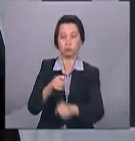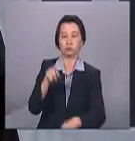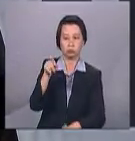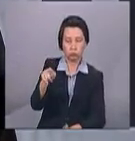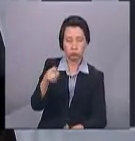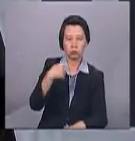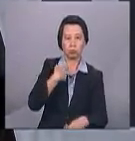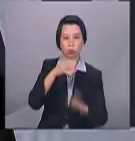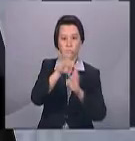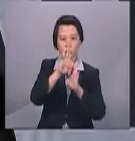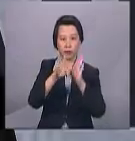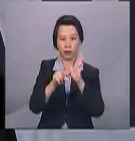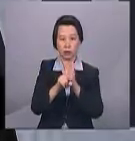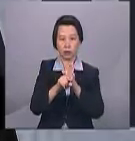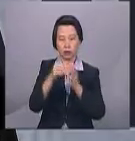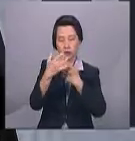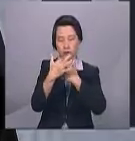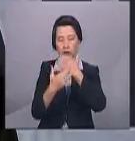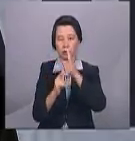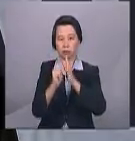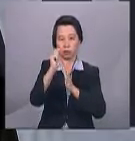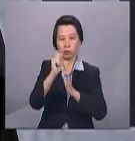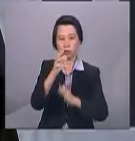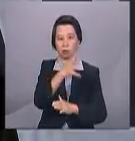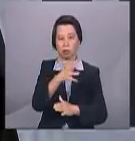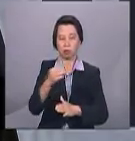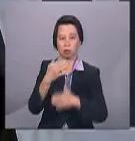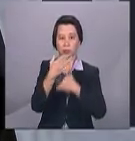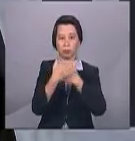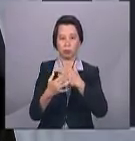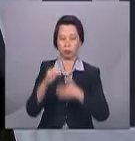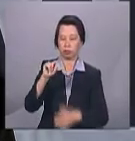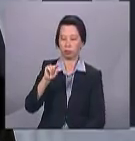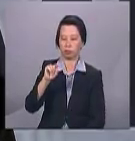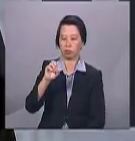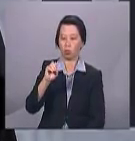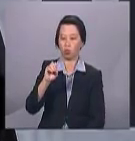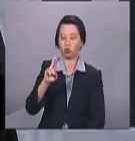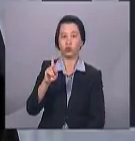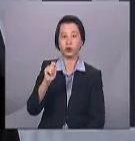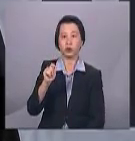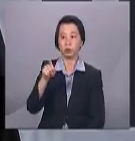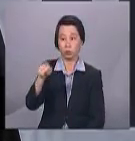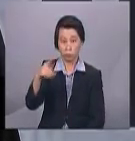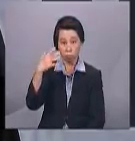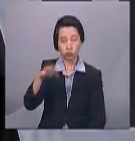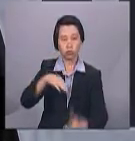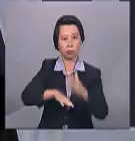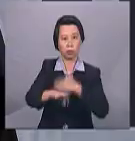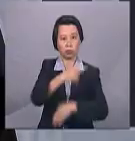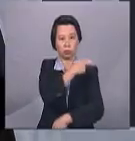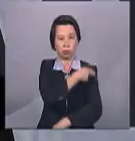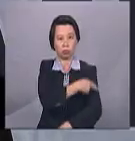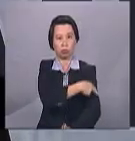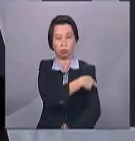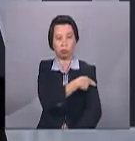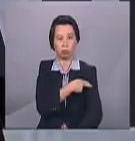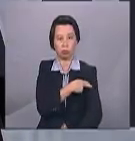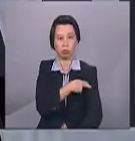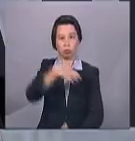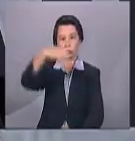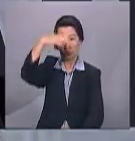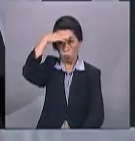latar belakang penyakit darah tinggi dan penyakit gout. Beliau telah dirawat di Hospital Pakar Sultanah Fatimah